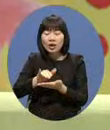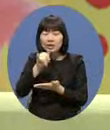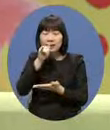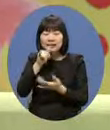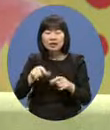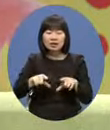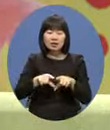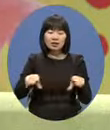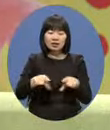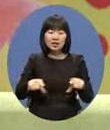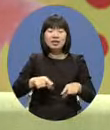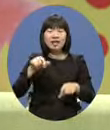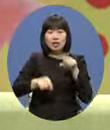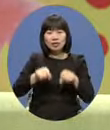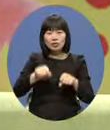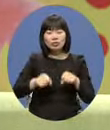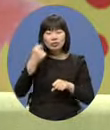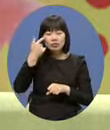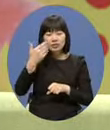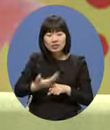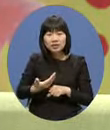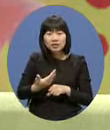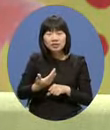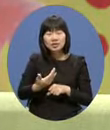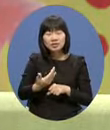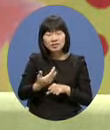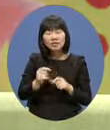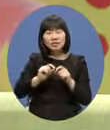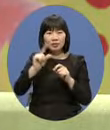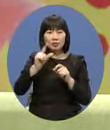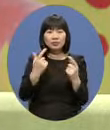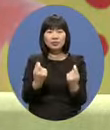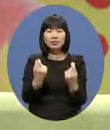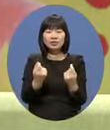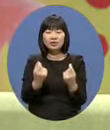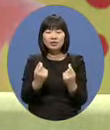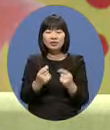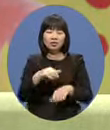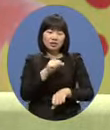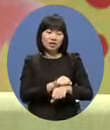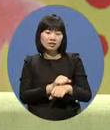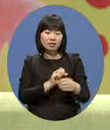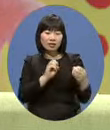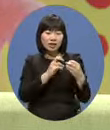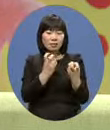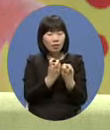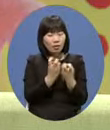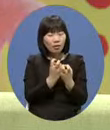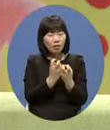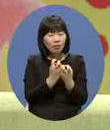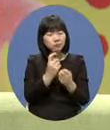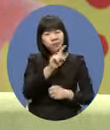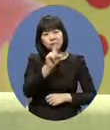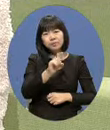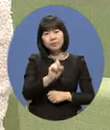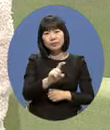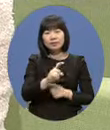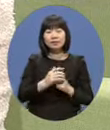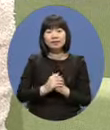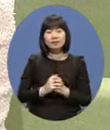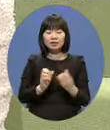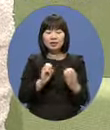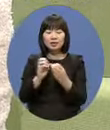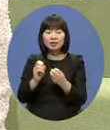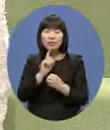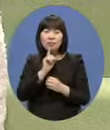일상적인 행동들 묻는 그런 질문들 밖에는 없어요음 대화법은 아닌 거죠 이게 대화는 이렇게 그